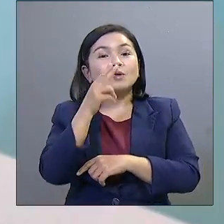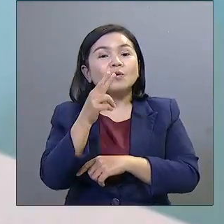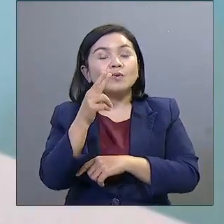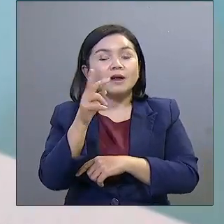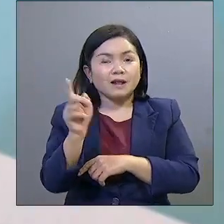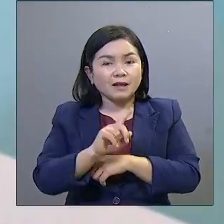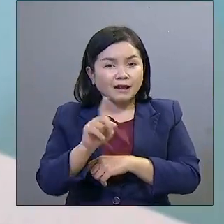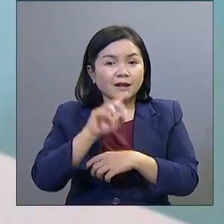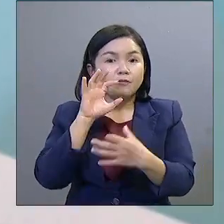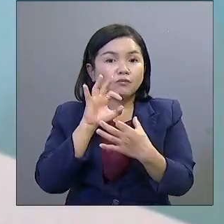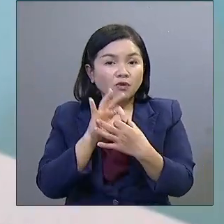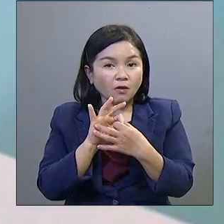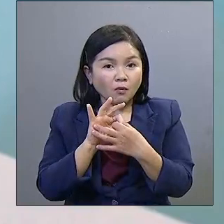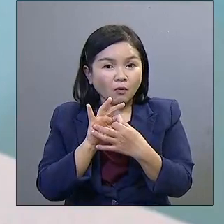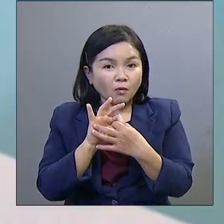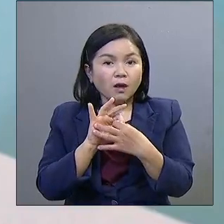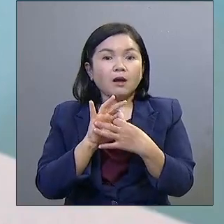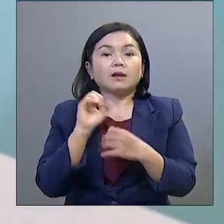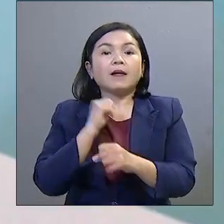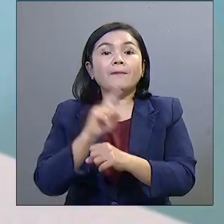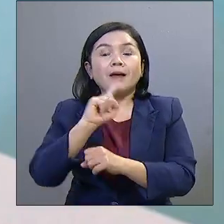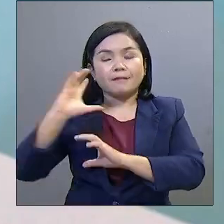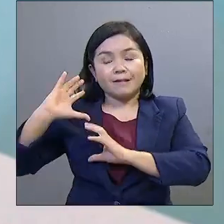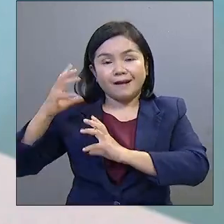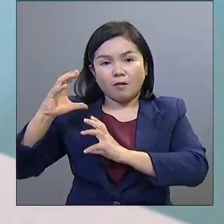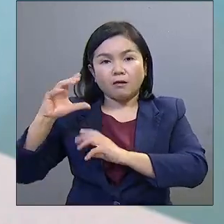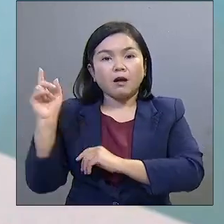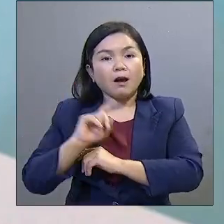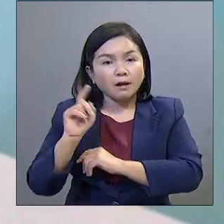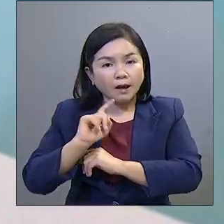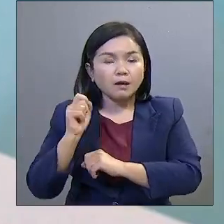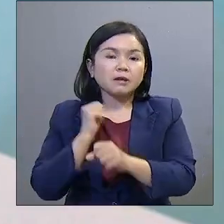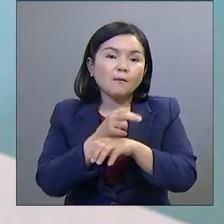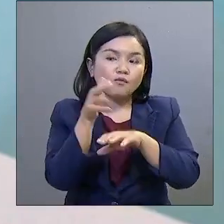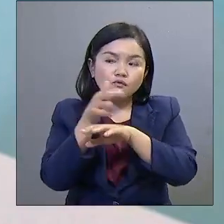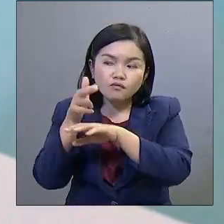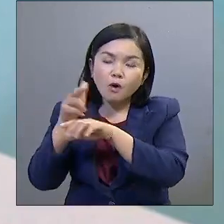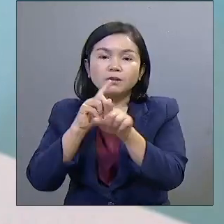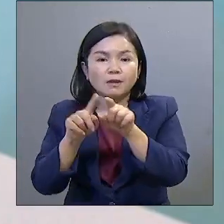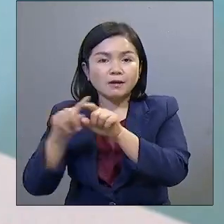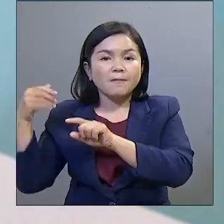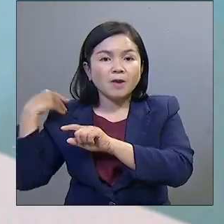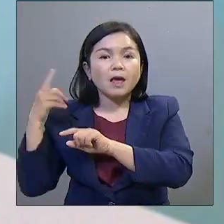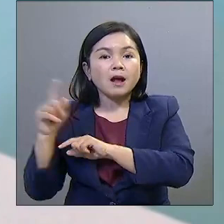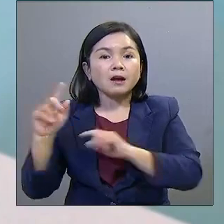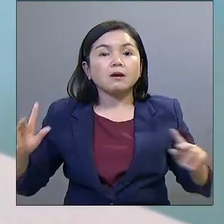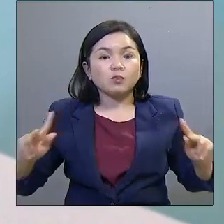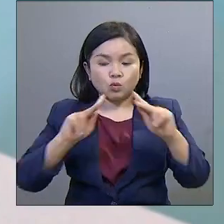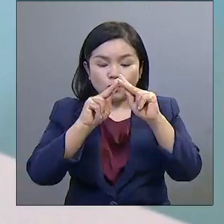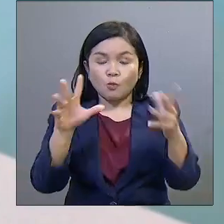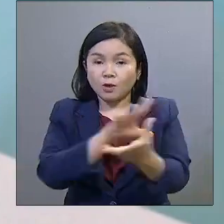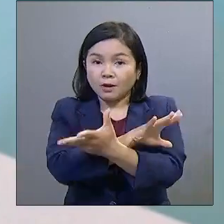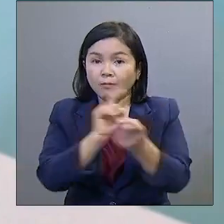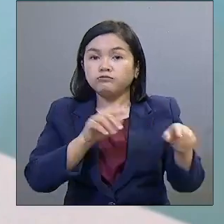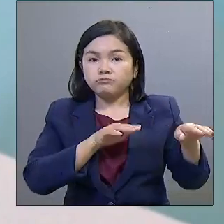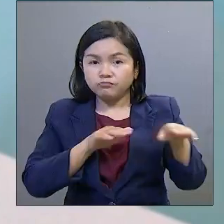ว่าด้วยเรื่องของการผลิตภาพยนตร์นะคะแล้วก็สื่อวิดิทัศน์ต่างๆคุณผู้ชมคะทางกระทรวงวัฒนธรรมประกาศความพร้อ